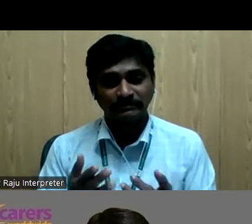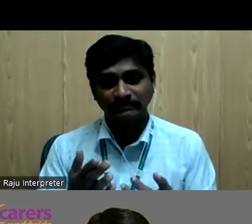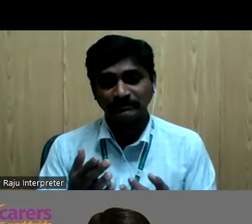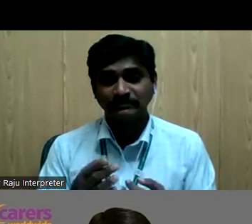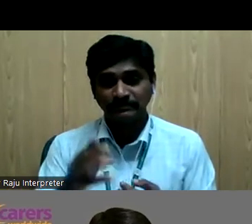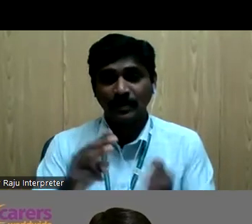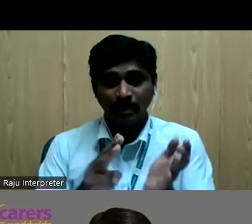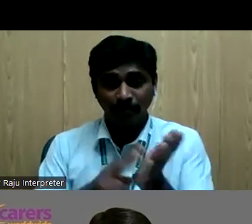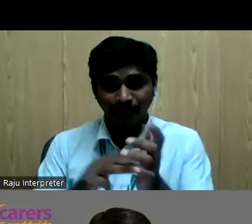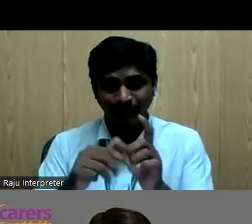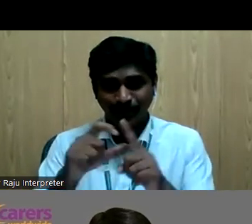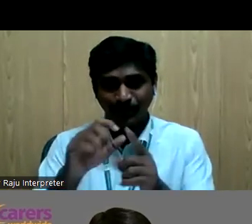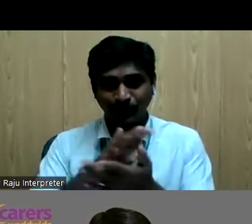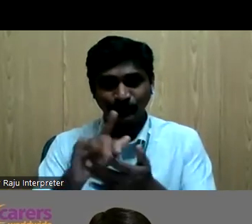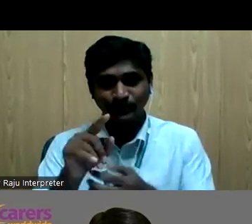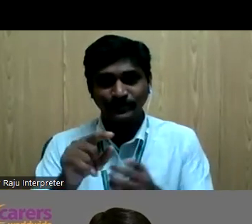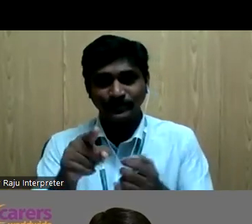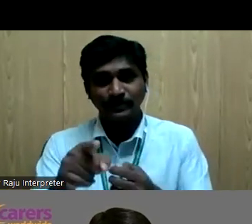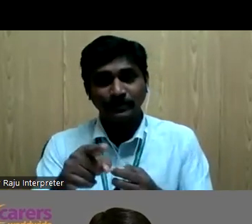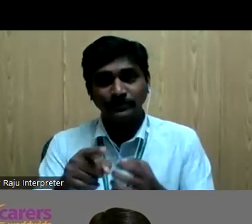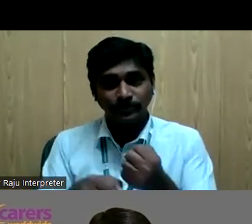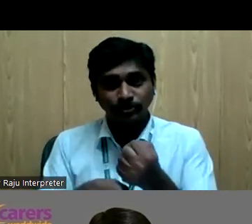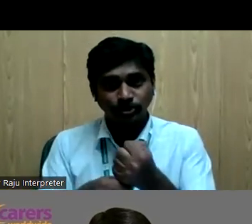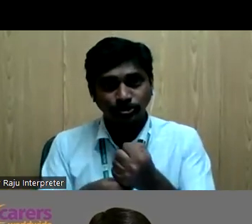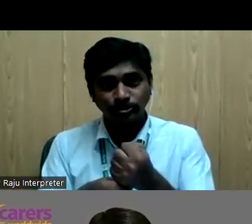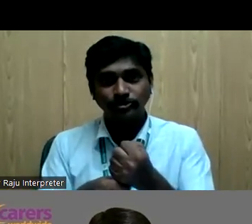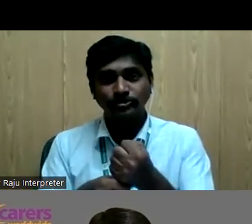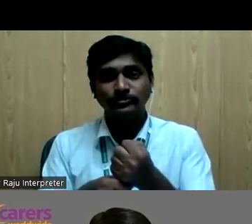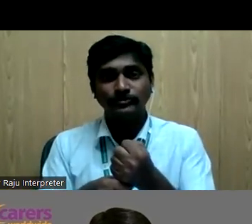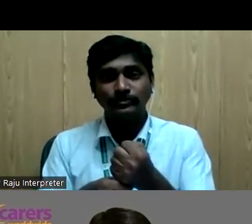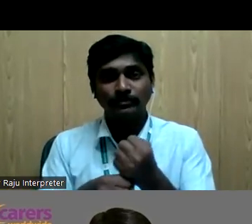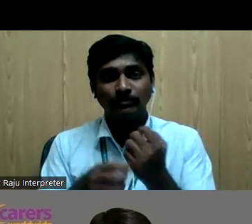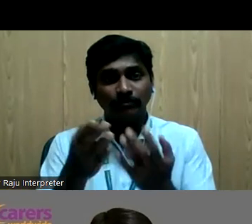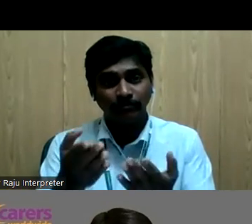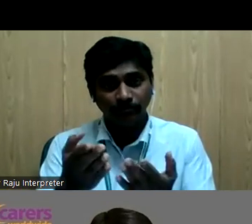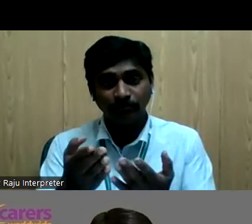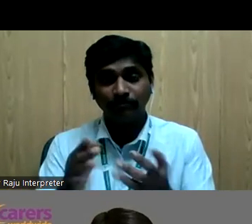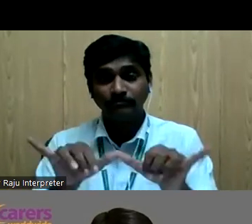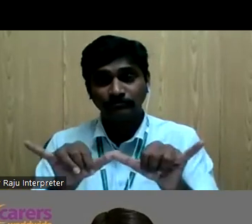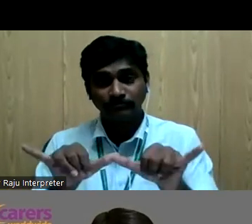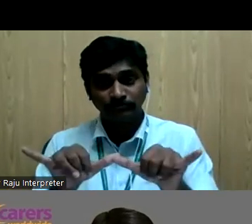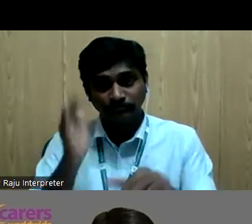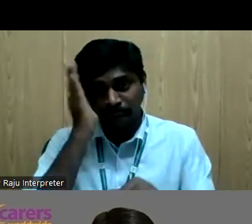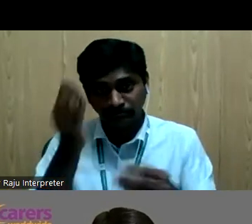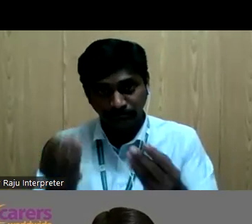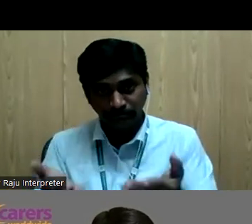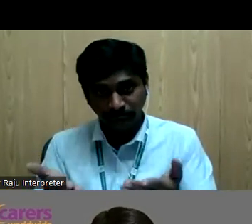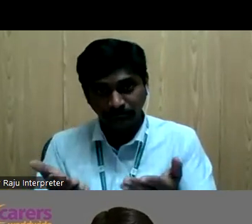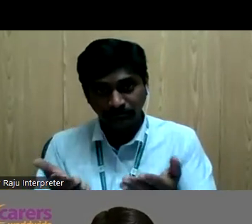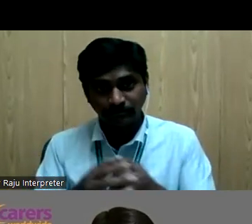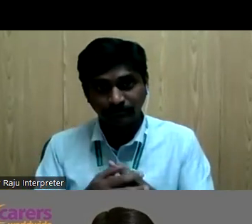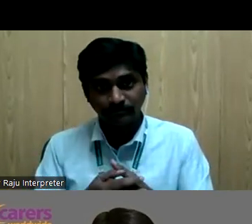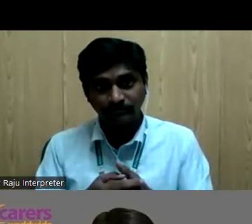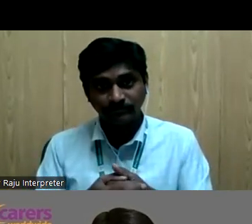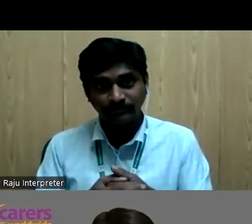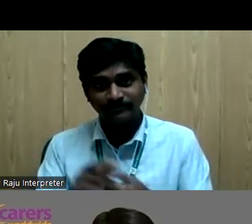who provide this support. Madhusudhan ji with Sadhana, they provide residential living. In fact, मैं मधुसूदन जी से